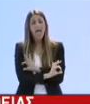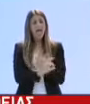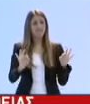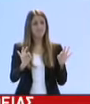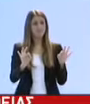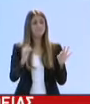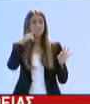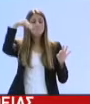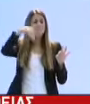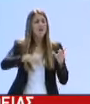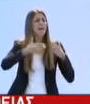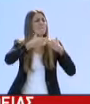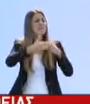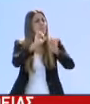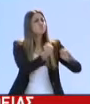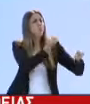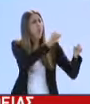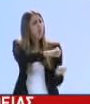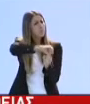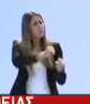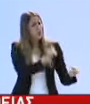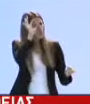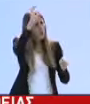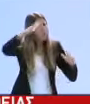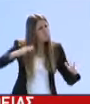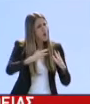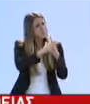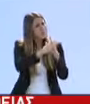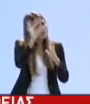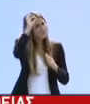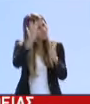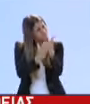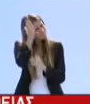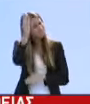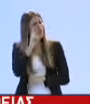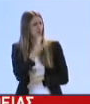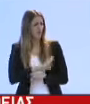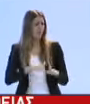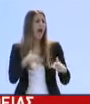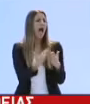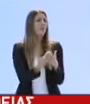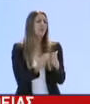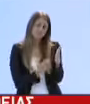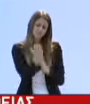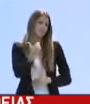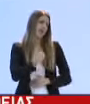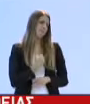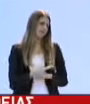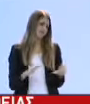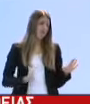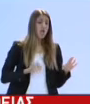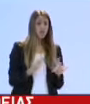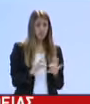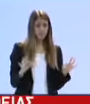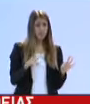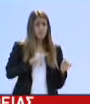μαζί μας ως την έξοδο από την κρίση, ως την τελική δικαίωση. Και είμαι βέβαιος ότι και πολίτες,